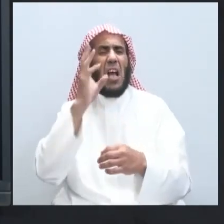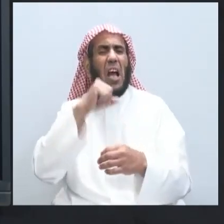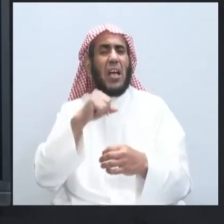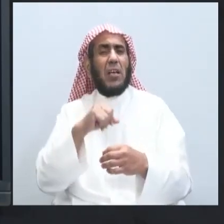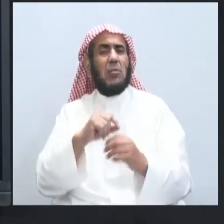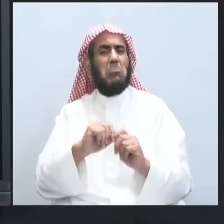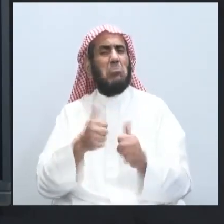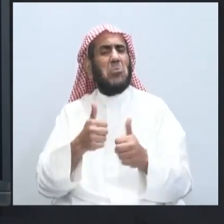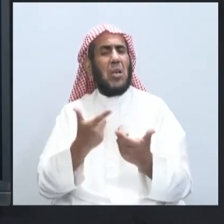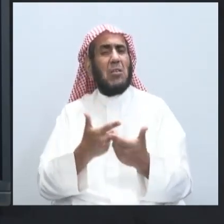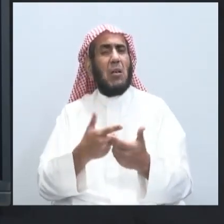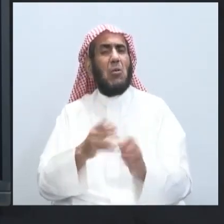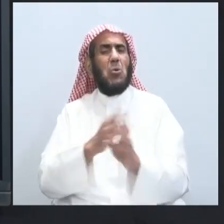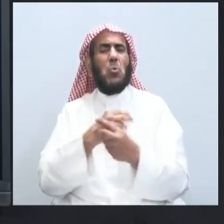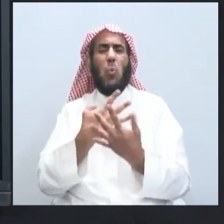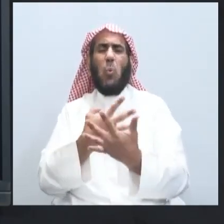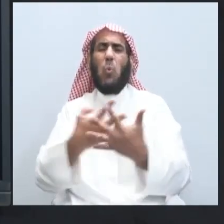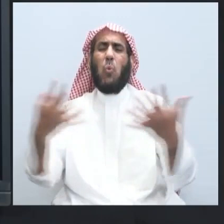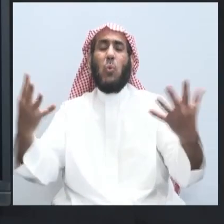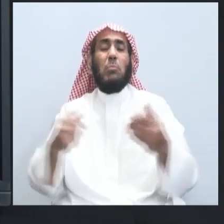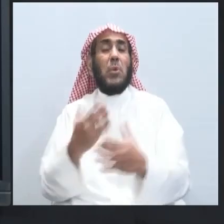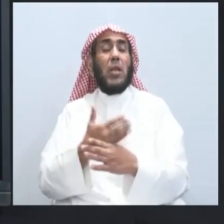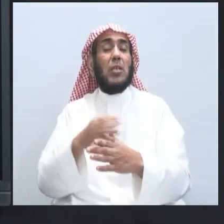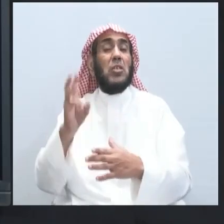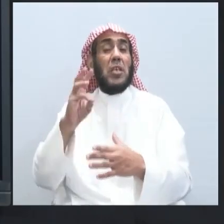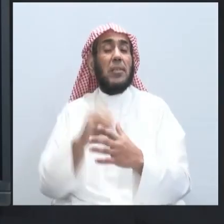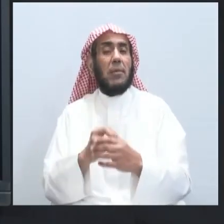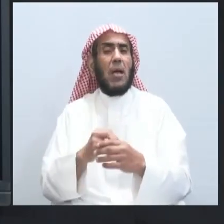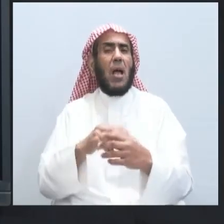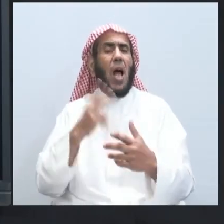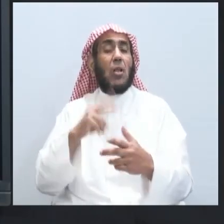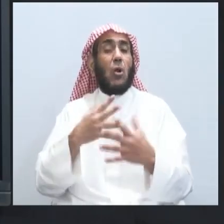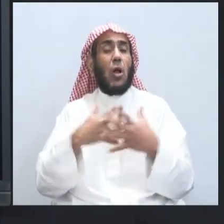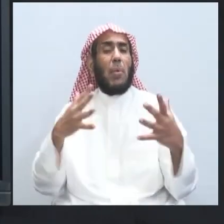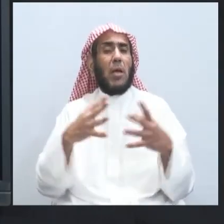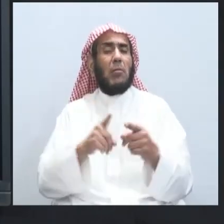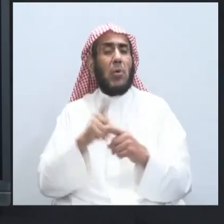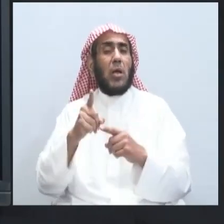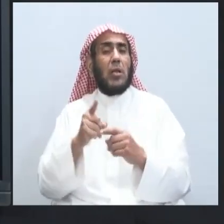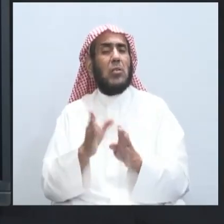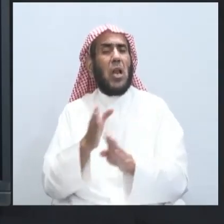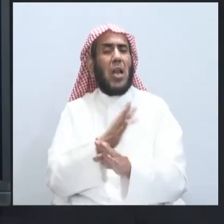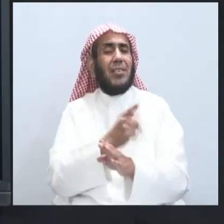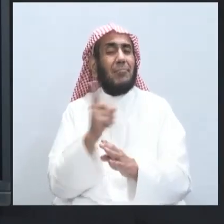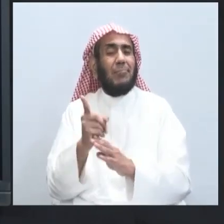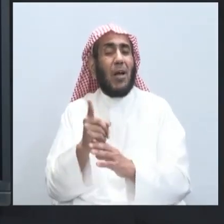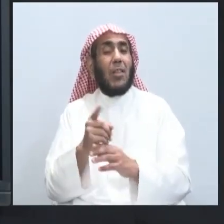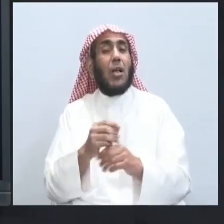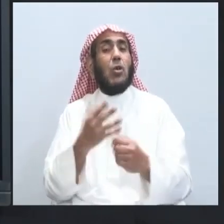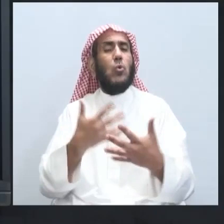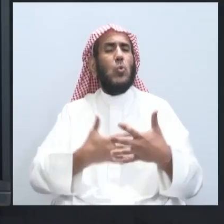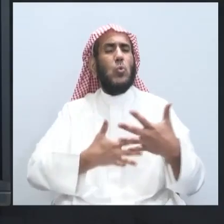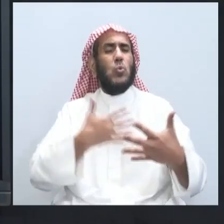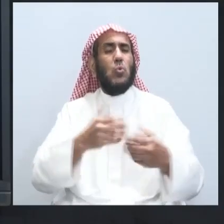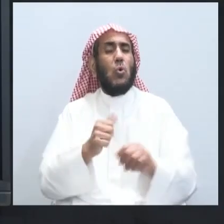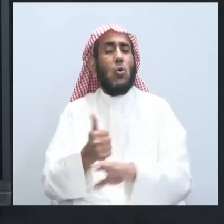جاهزه للتسويق الجماهيري لذلك شركات عاد الكبيره هي التي تنهج هذا الاسلوب واما